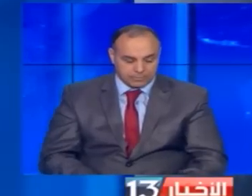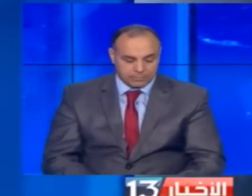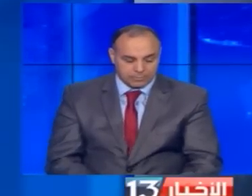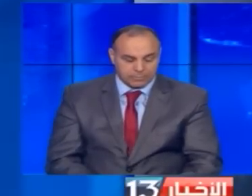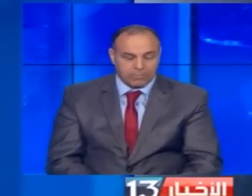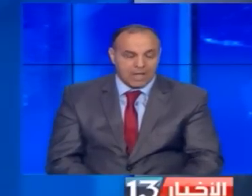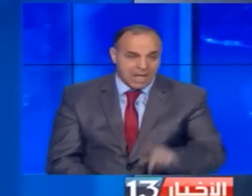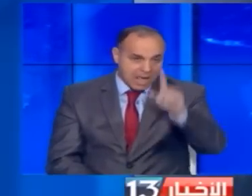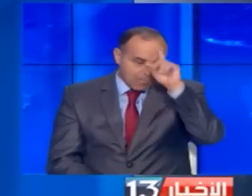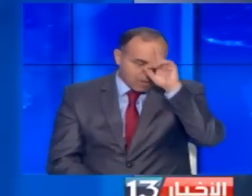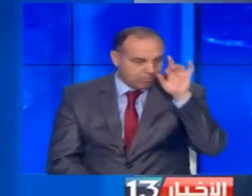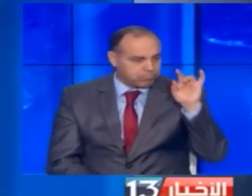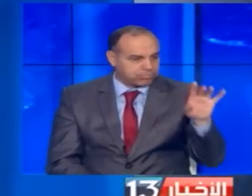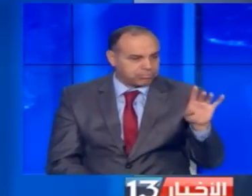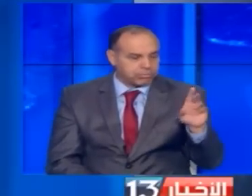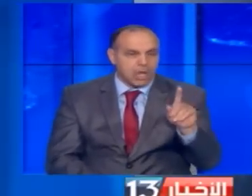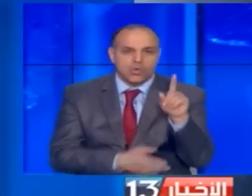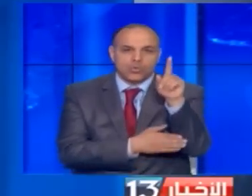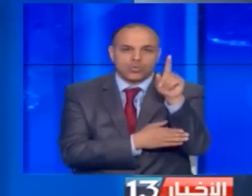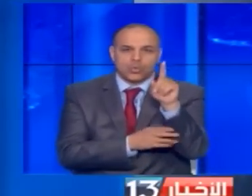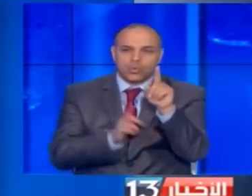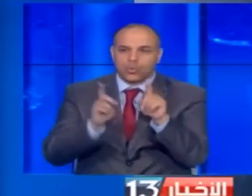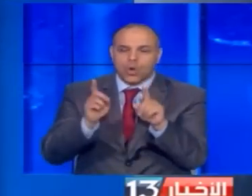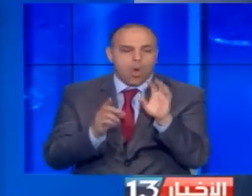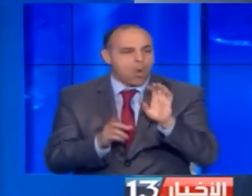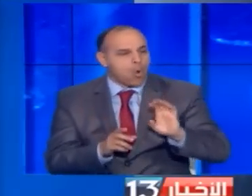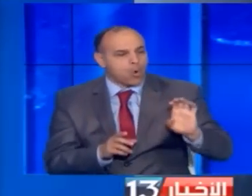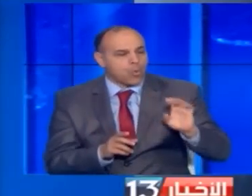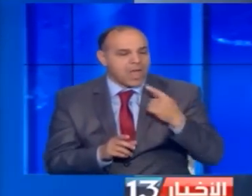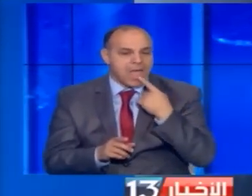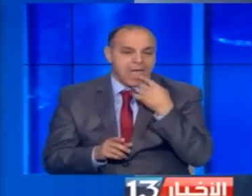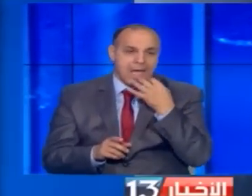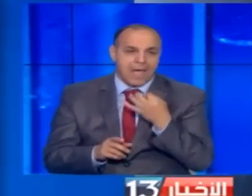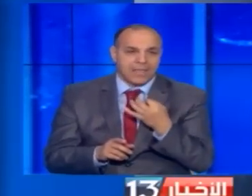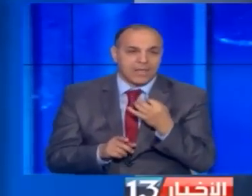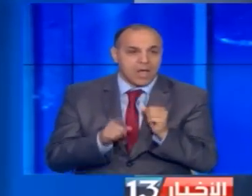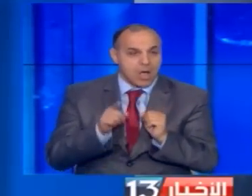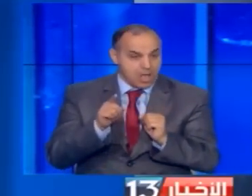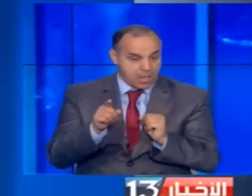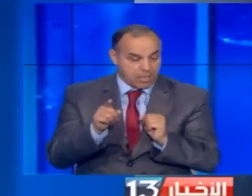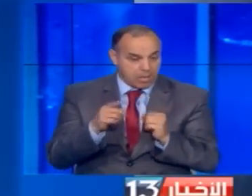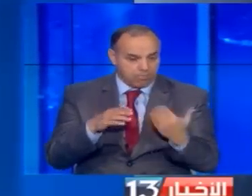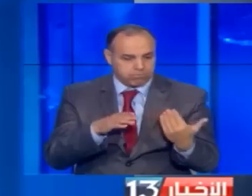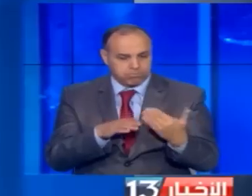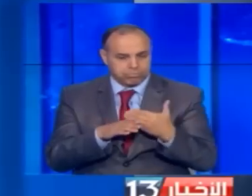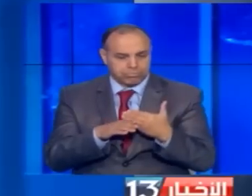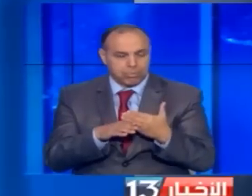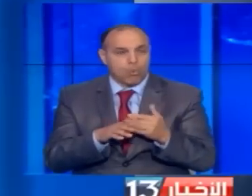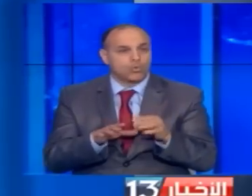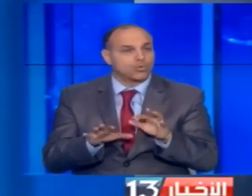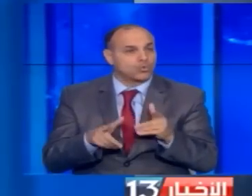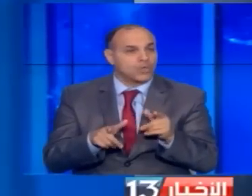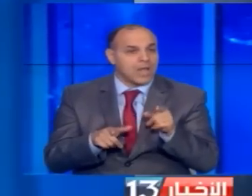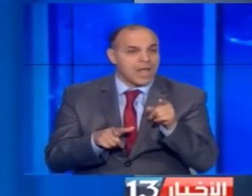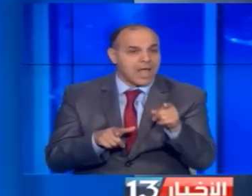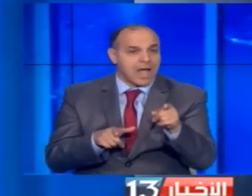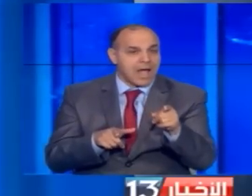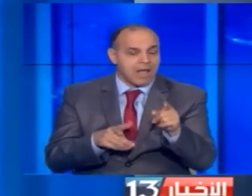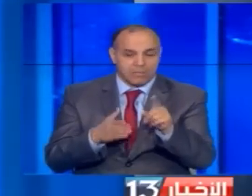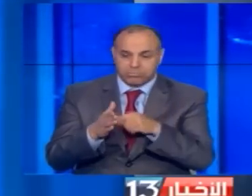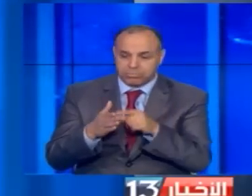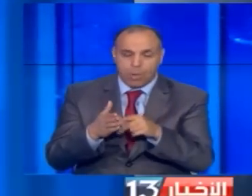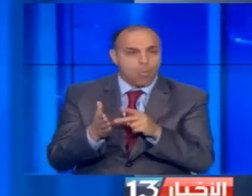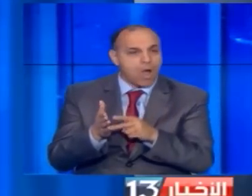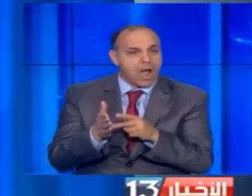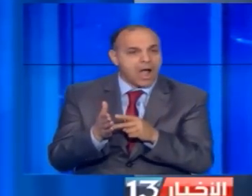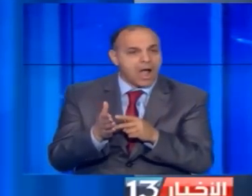صرحت ألمانيا برفضها نشر صواريخ جديدة في أوروبا، مشددة على أنها ستعارض هذا التحرك في حال إلغاء